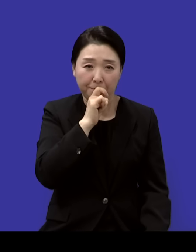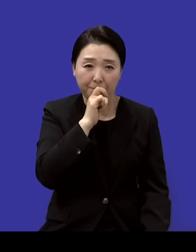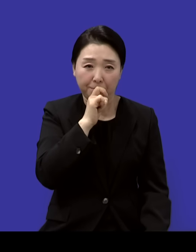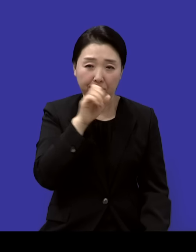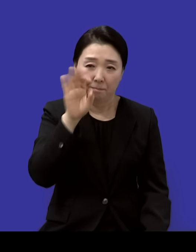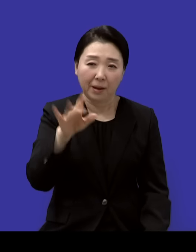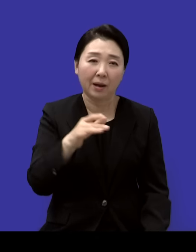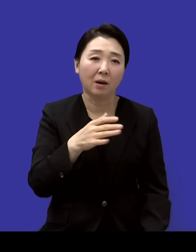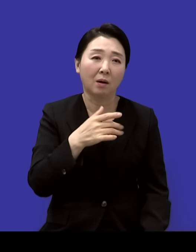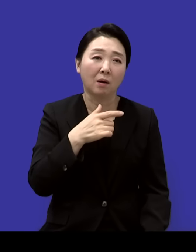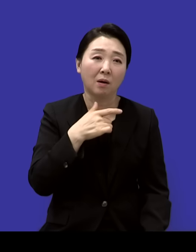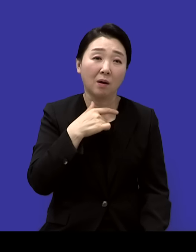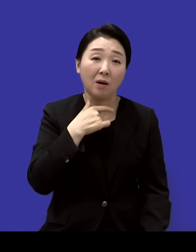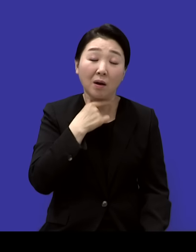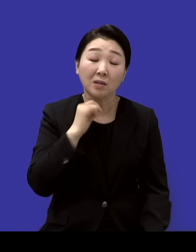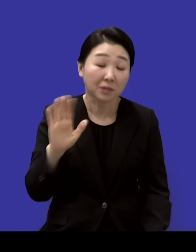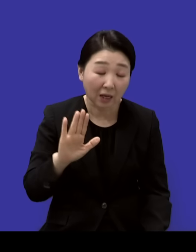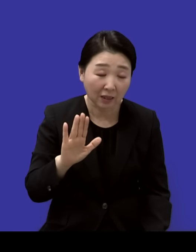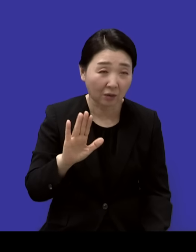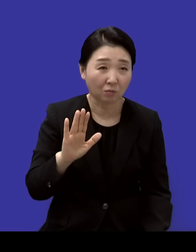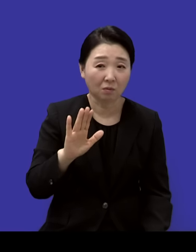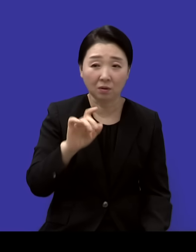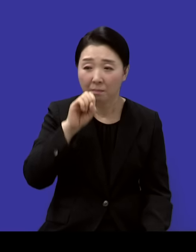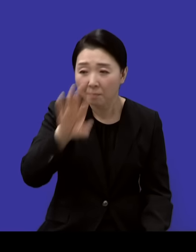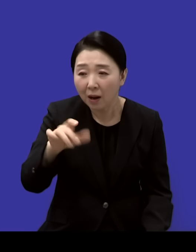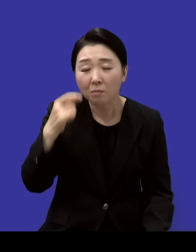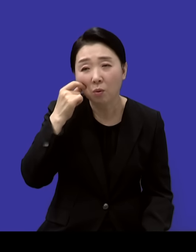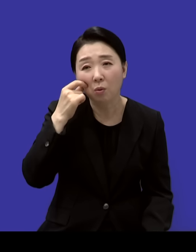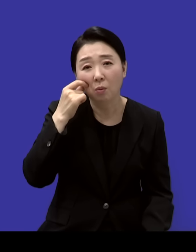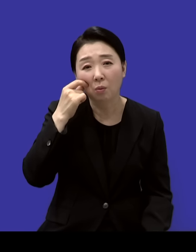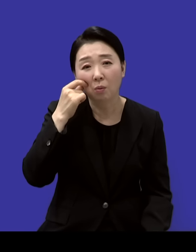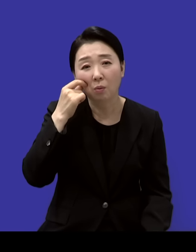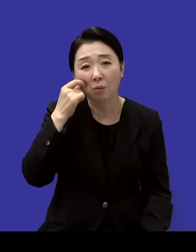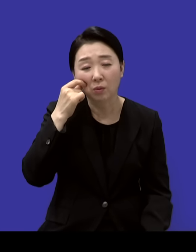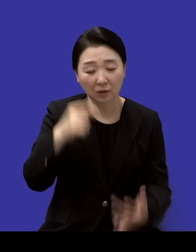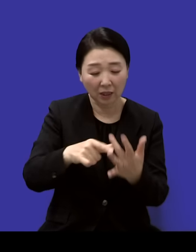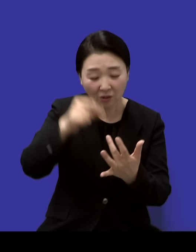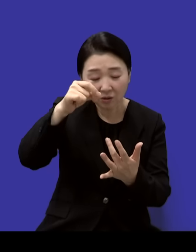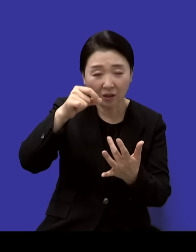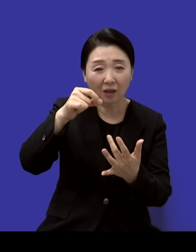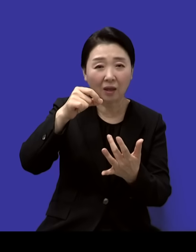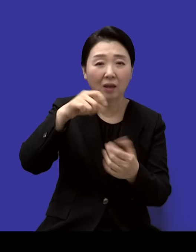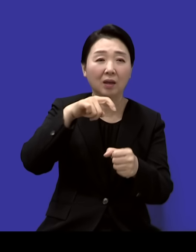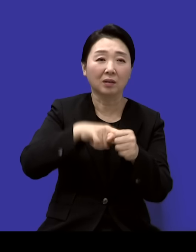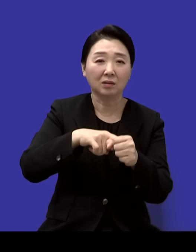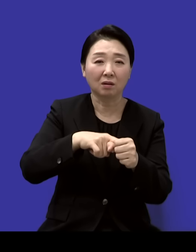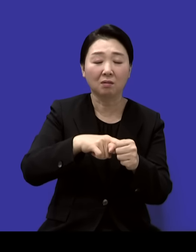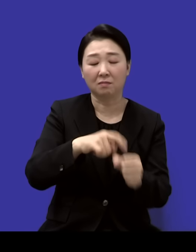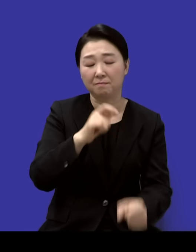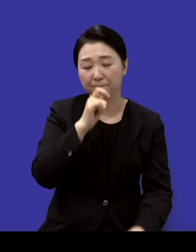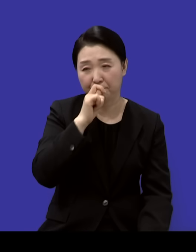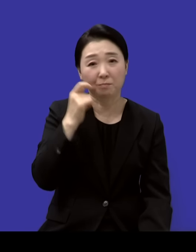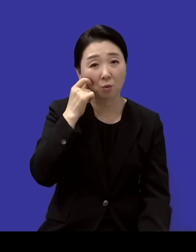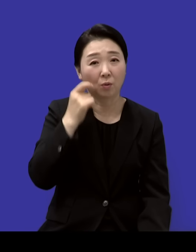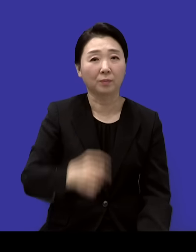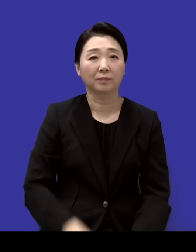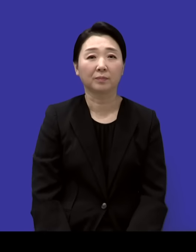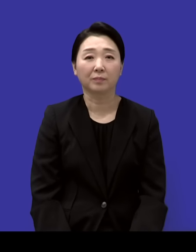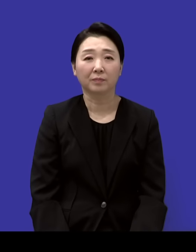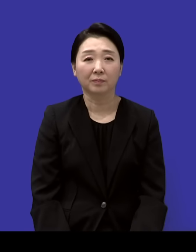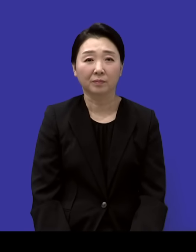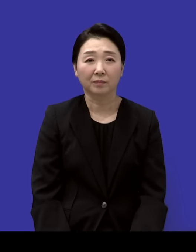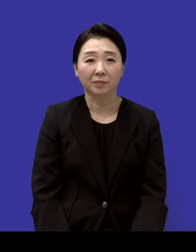싶지 않아 정도가 아니라 네. 소리가 나오지 않는 거예요. 그걸 선택적 항부증이라고 그래요? 그렇죠. 예, 보통 어. 아동에게서 많이 나타나는데 예, 예. 이제 의사가